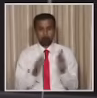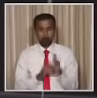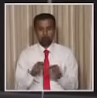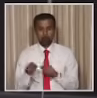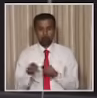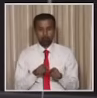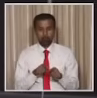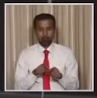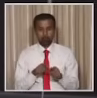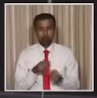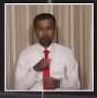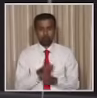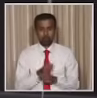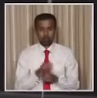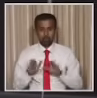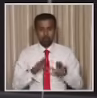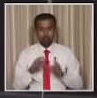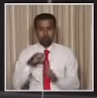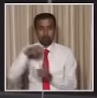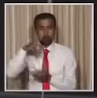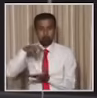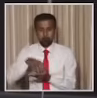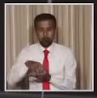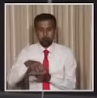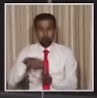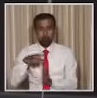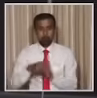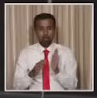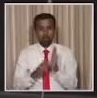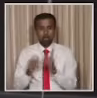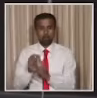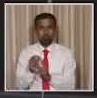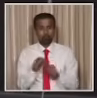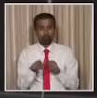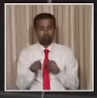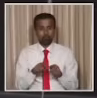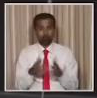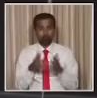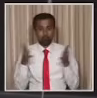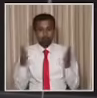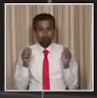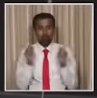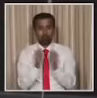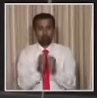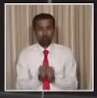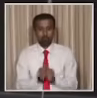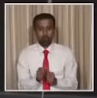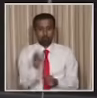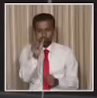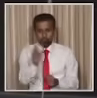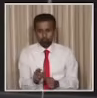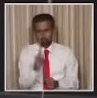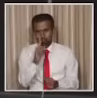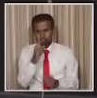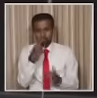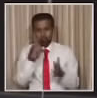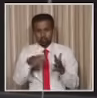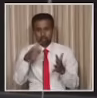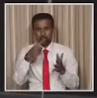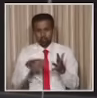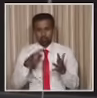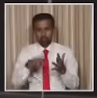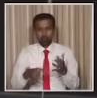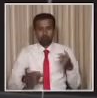හැටියටත් රාජ්‍ය පරිපාලන පළසභාව සොදේශ කටයුතු අමතිවරයා හැටියටත් විශාල වැඩ කොටසක් කරනවා. ඔබතුමාට ඕන එකක් ගානේ